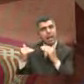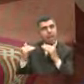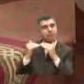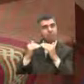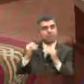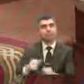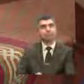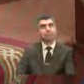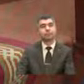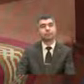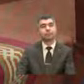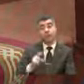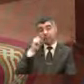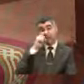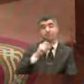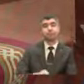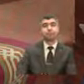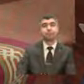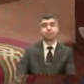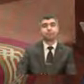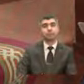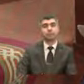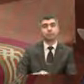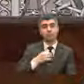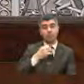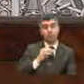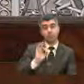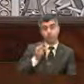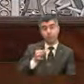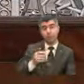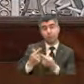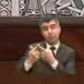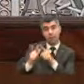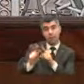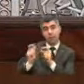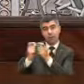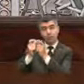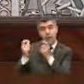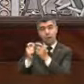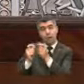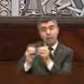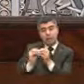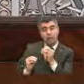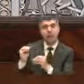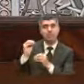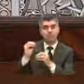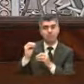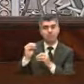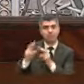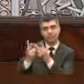صعبة، لهذا ما نغفلوش هذا الجانب ديال القدرة الاقتصادية على استقطاب هذا. الوزير شكرا.